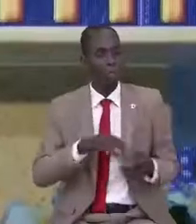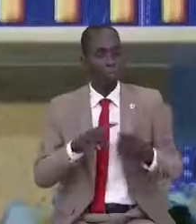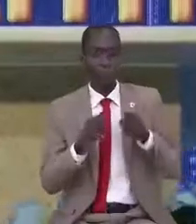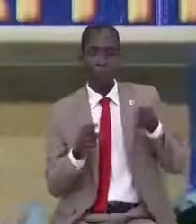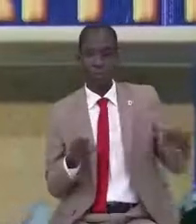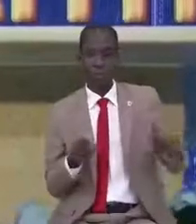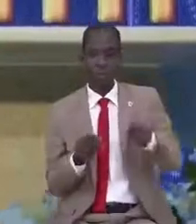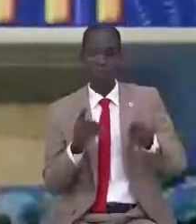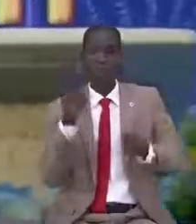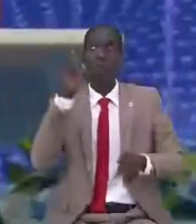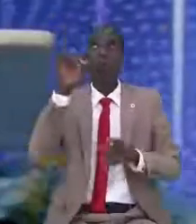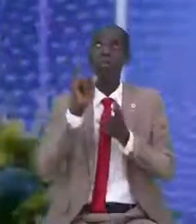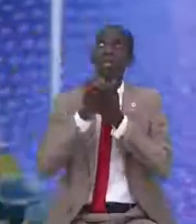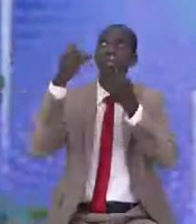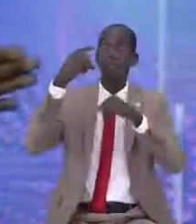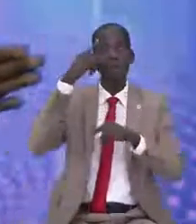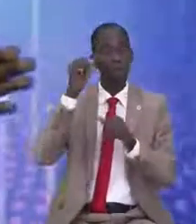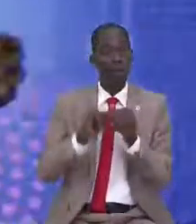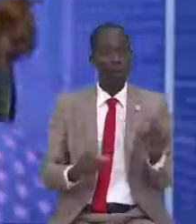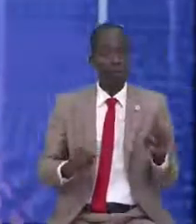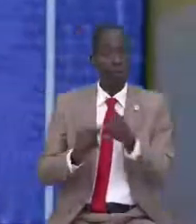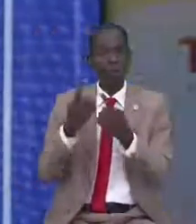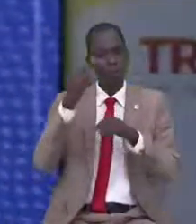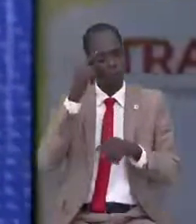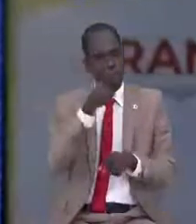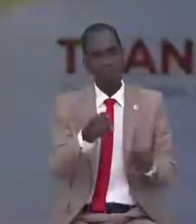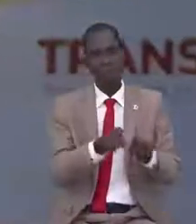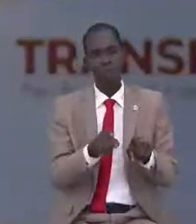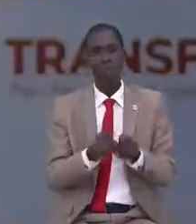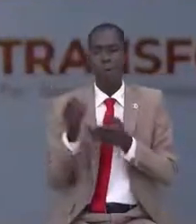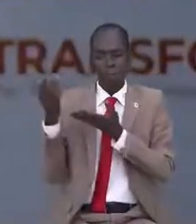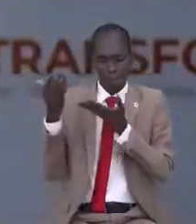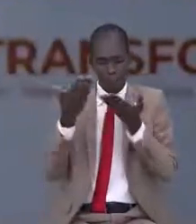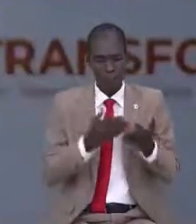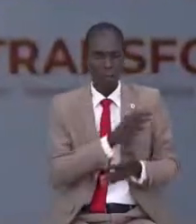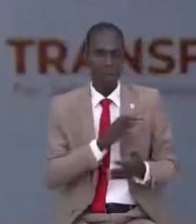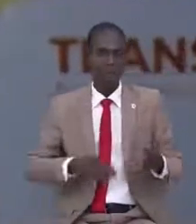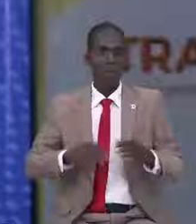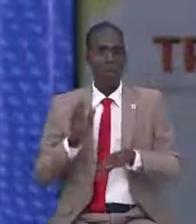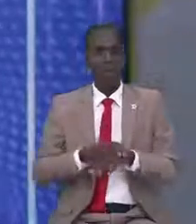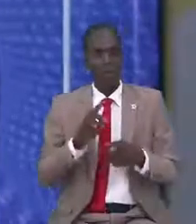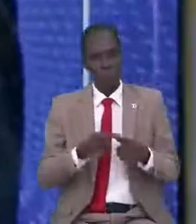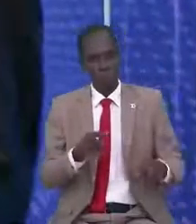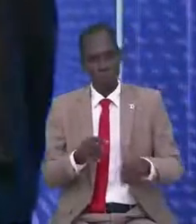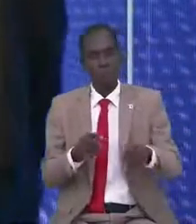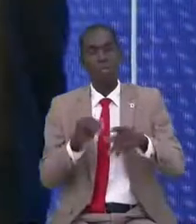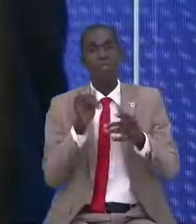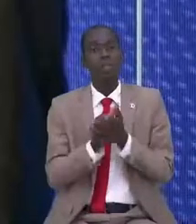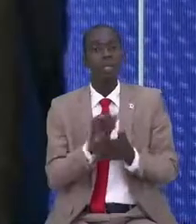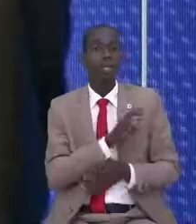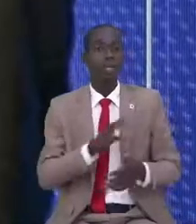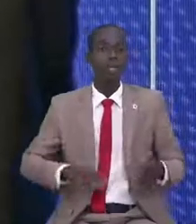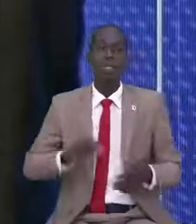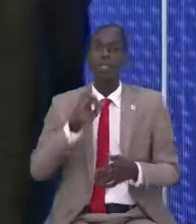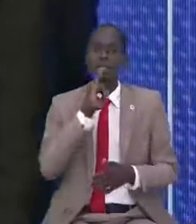celui qui est venu pour tout le monde et qui est venu pour eux. Amenez-leur Christ, parce que Christ est